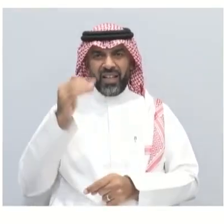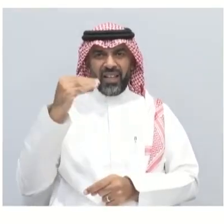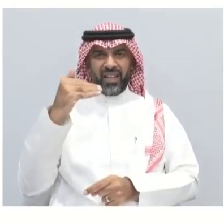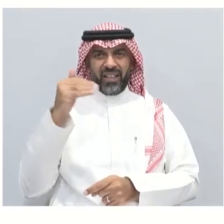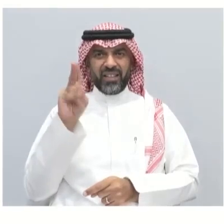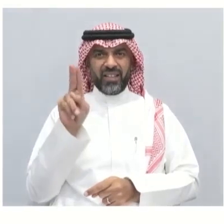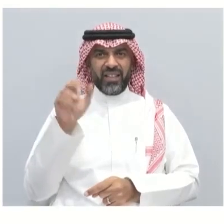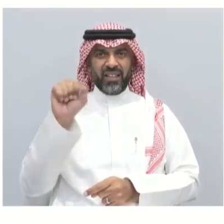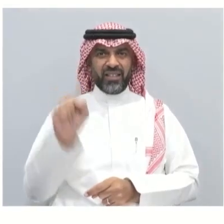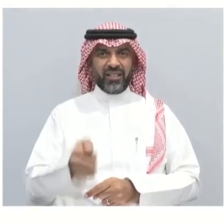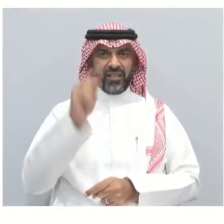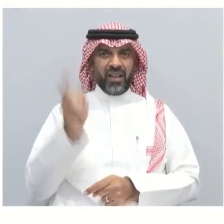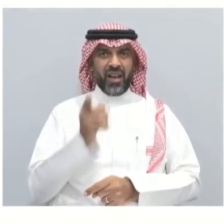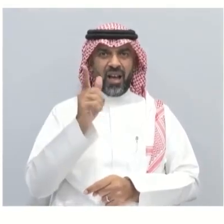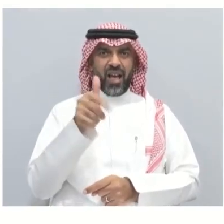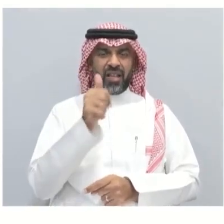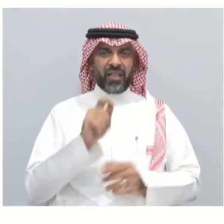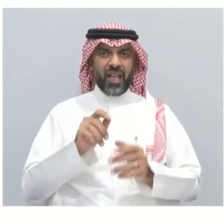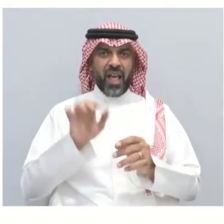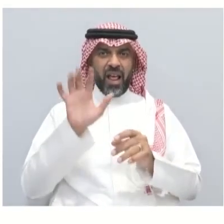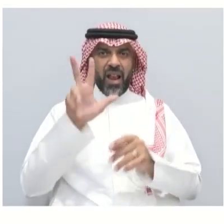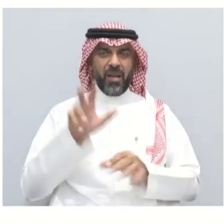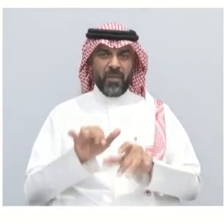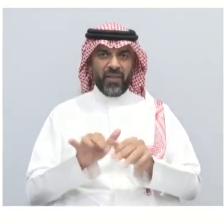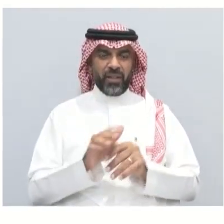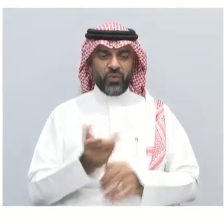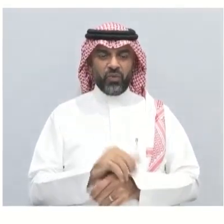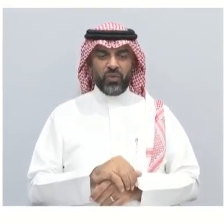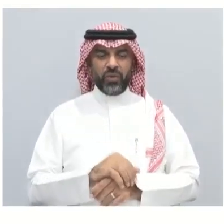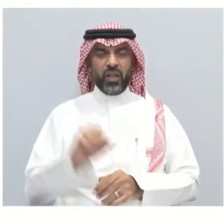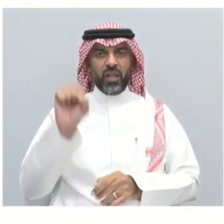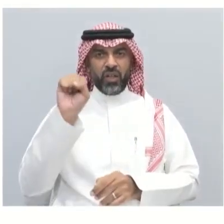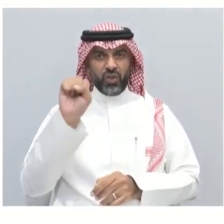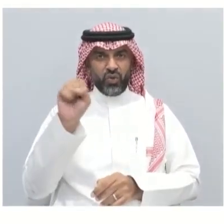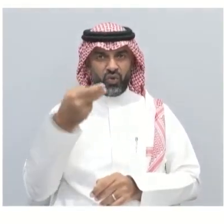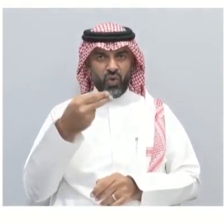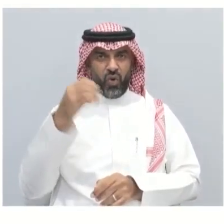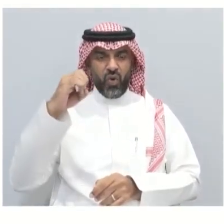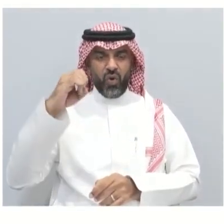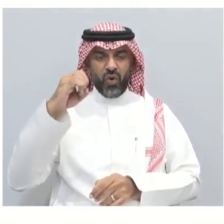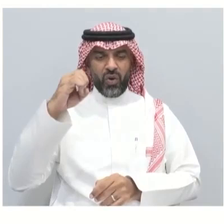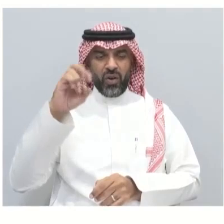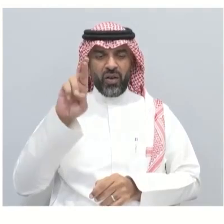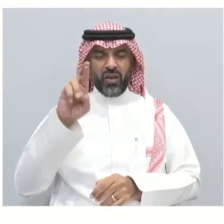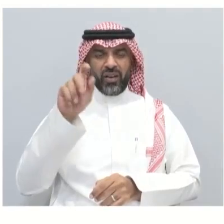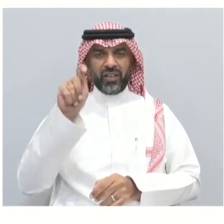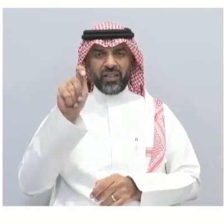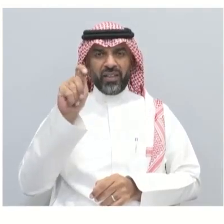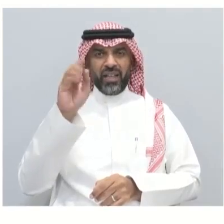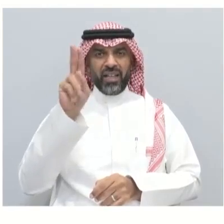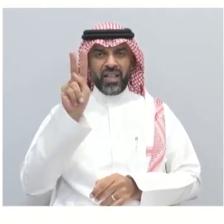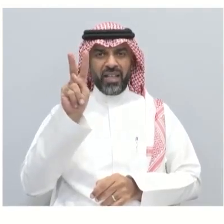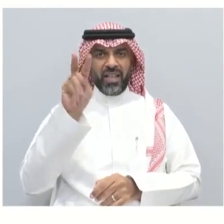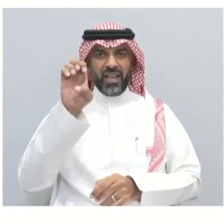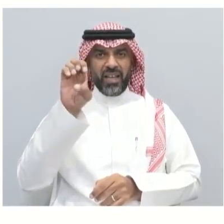باللغه الانجليزيه احسنتم الشورت كيز وهي يتم استخدامها اذا اردنا الضغط على كنترول والمفتاح